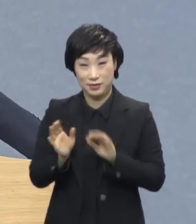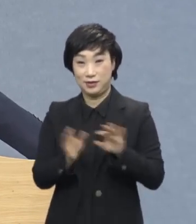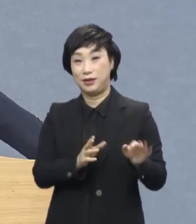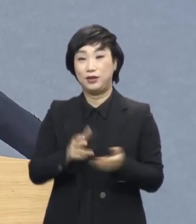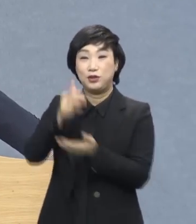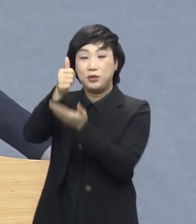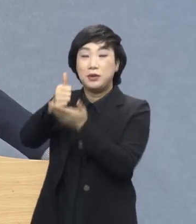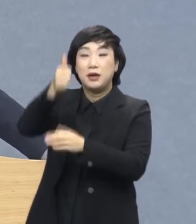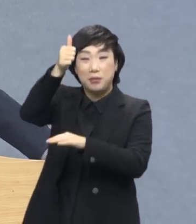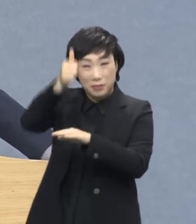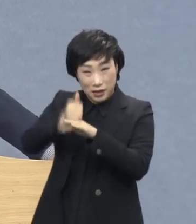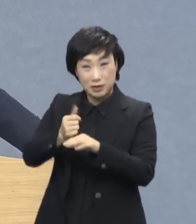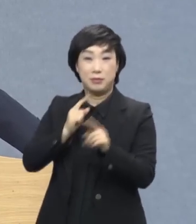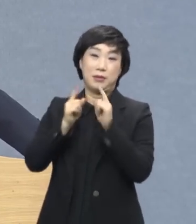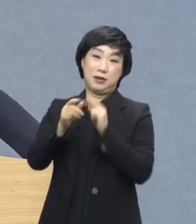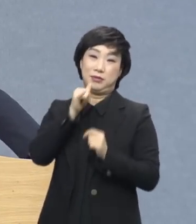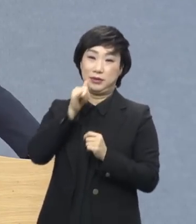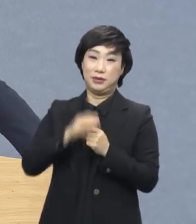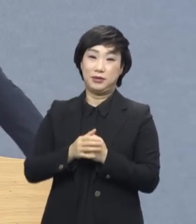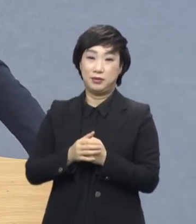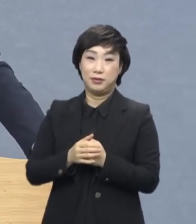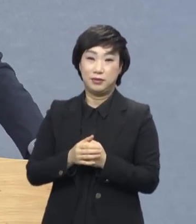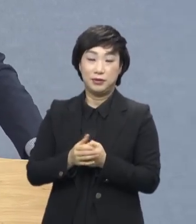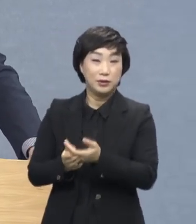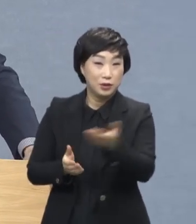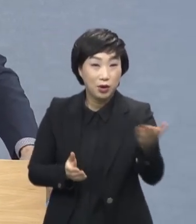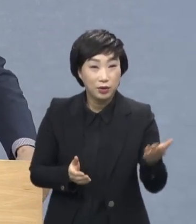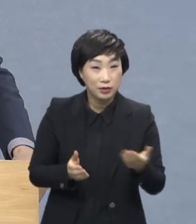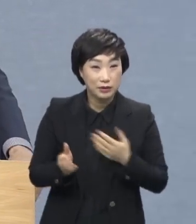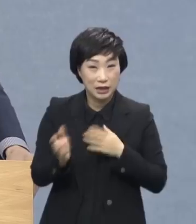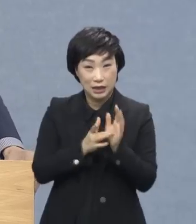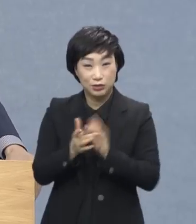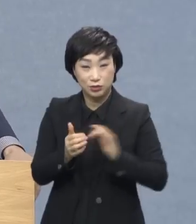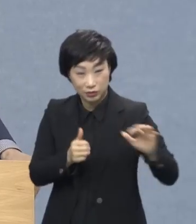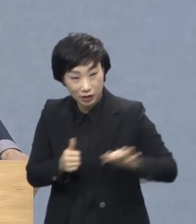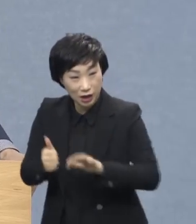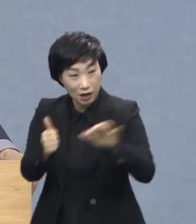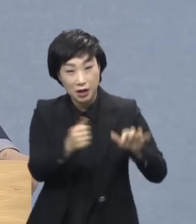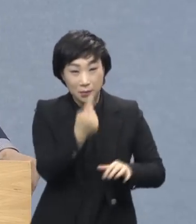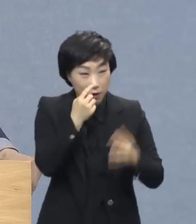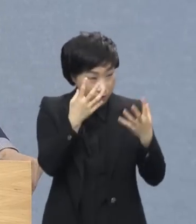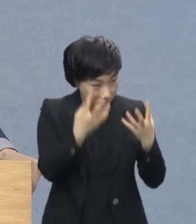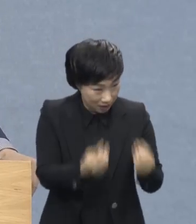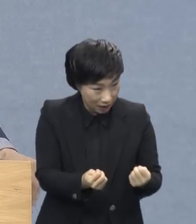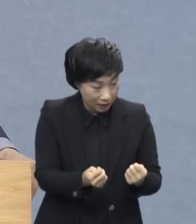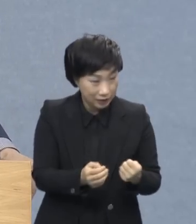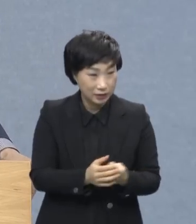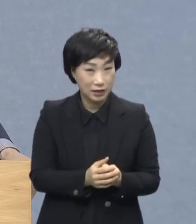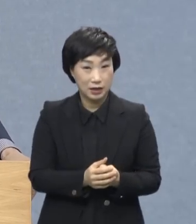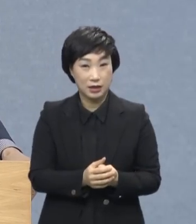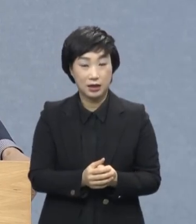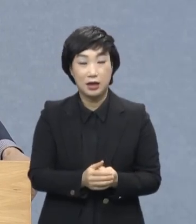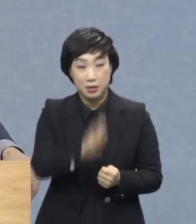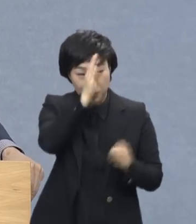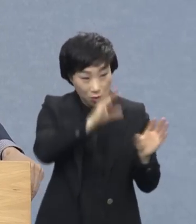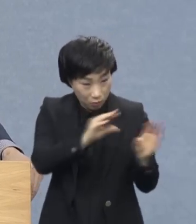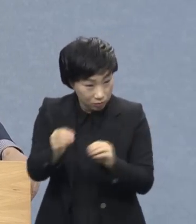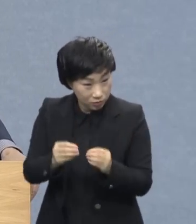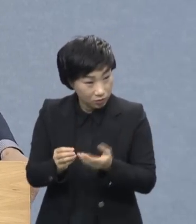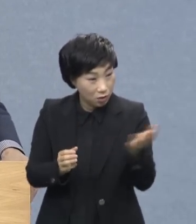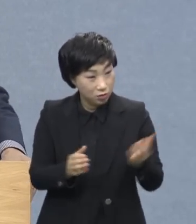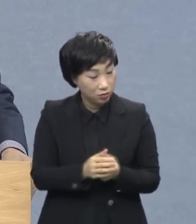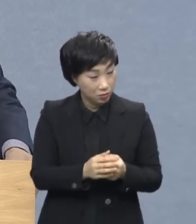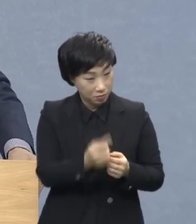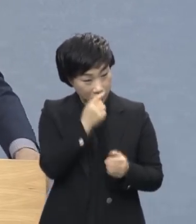주님이 마지막 말씀하셨어. 너들은 나를 따르면 많이 배웠어. 병 고치는 것도